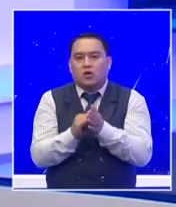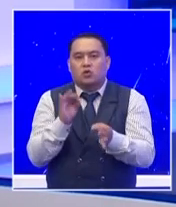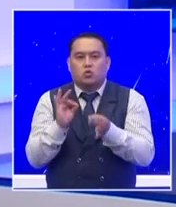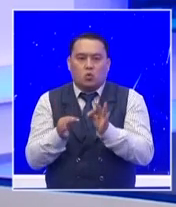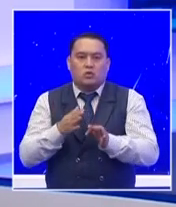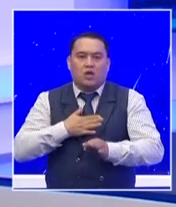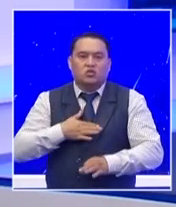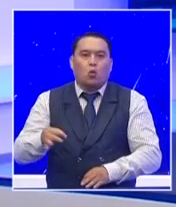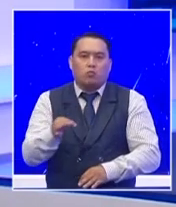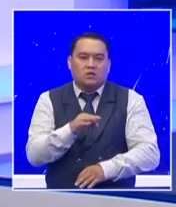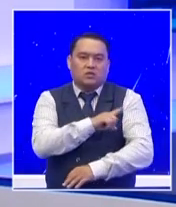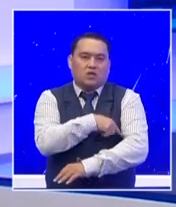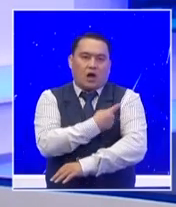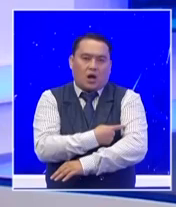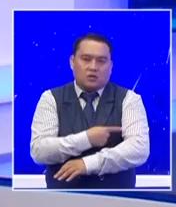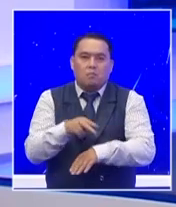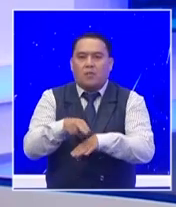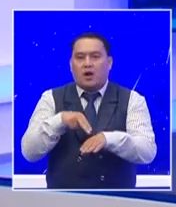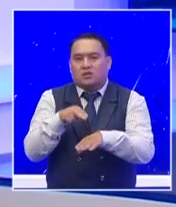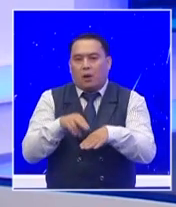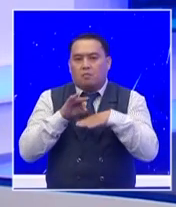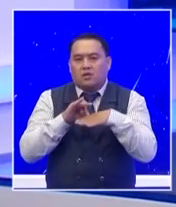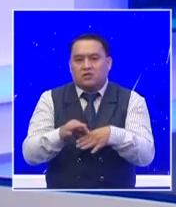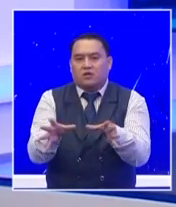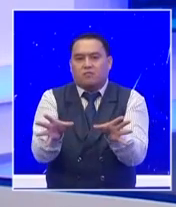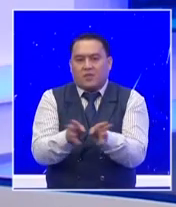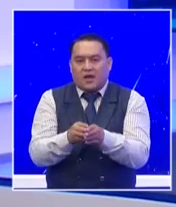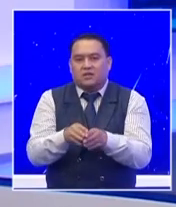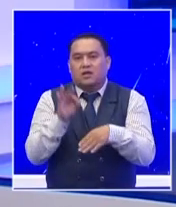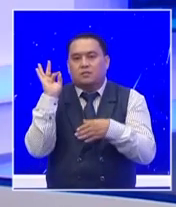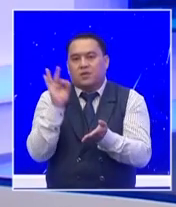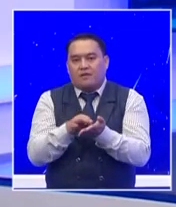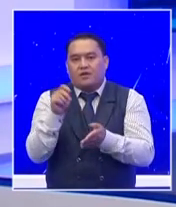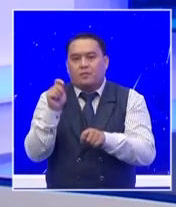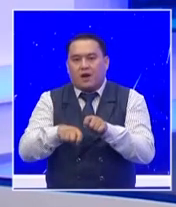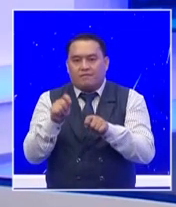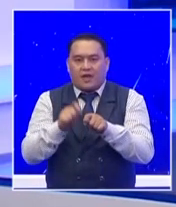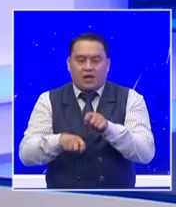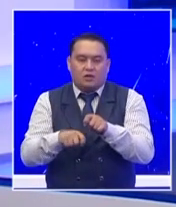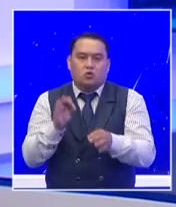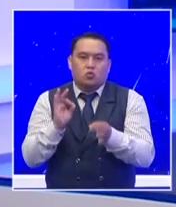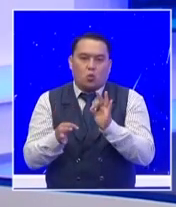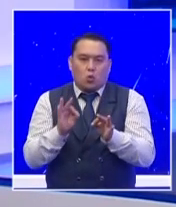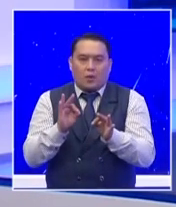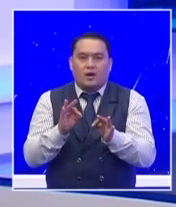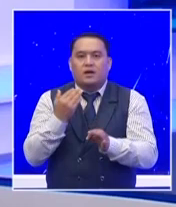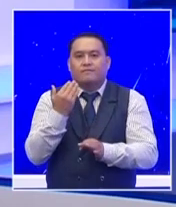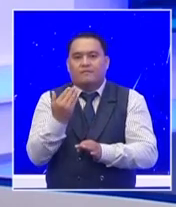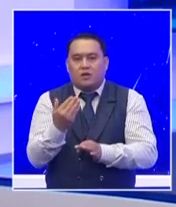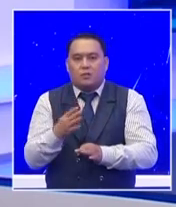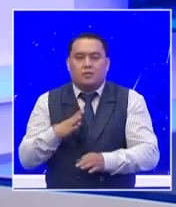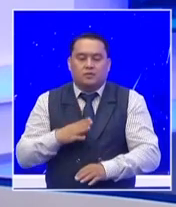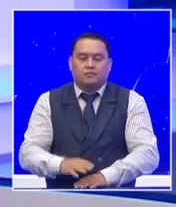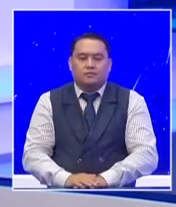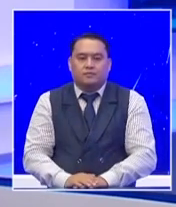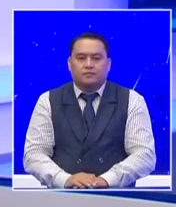в нашей области? Санврачи и полицейские провели совместный рейд с целью проверки соблюдения населением норм карантинного режима. С ними был и